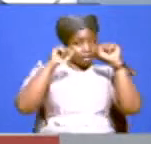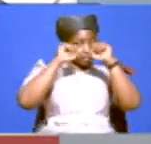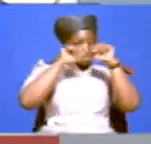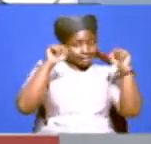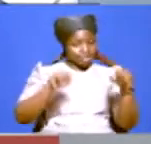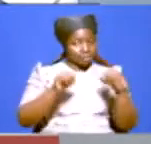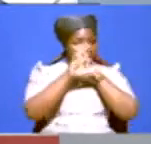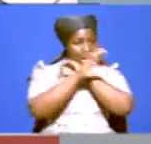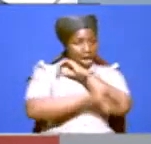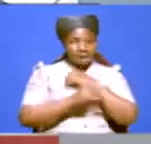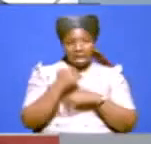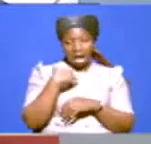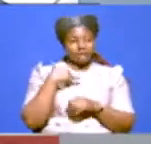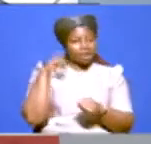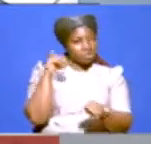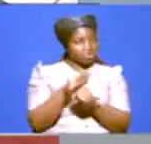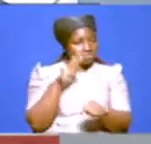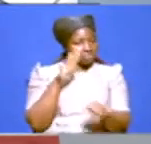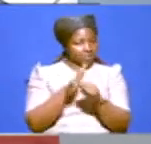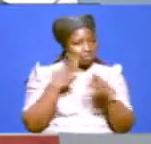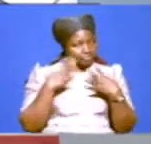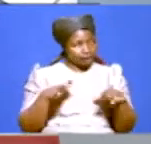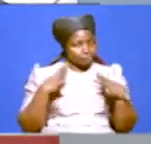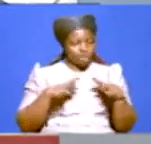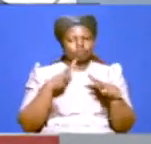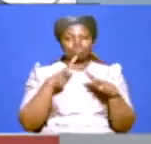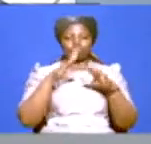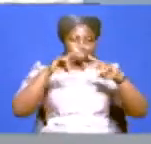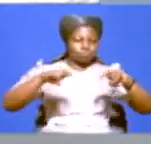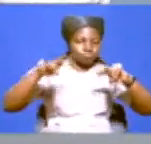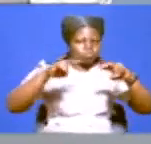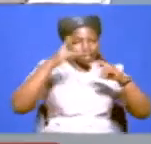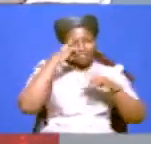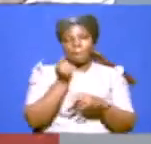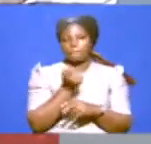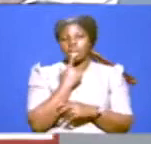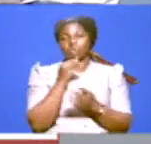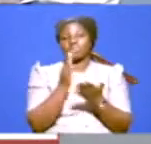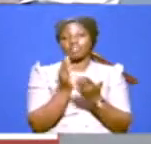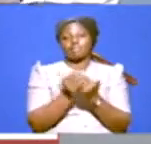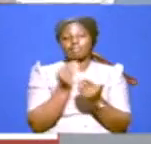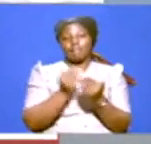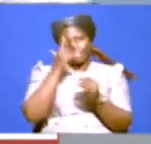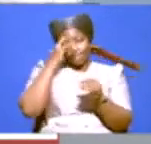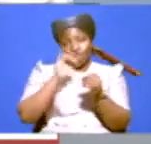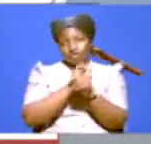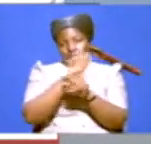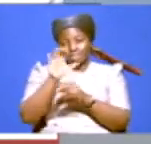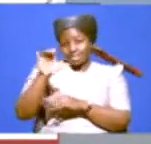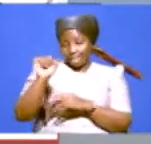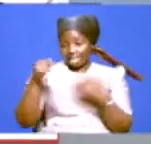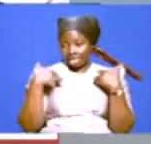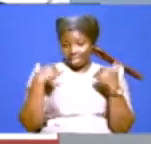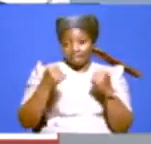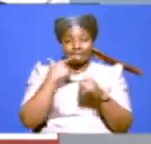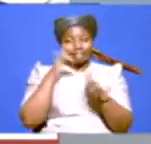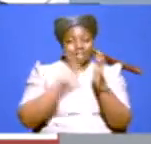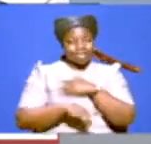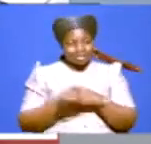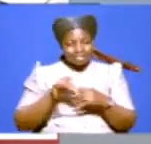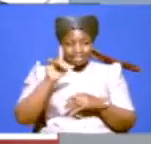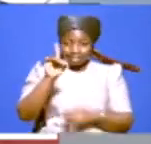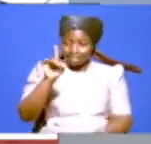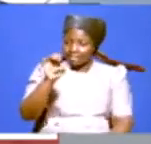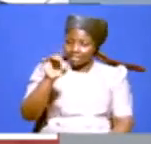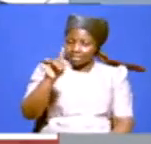idadi ya watu wanaotafuta matibabu ya ugonjwa wa COVID-19. Waziri wa Afya Mutahi Kagwe amesema msambao wa virusi vya corona aina ya Delta